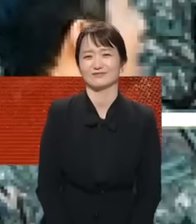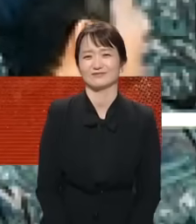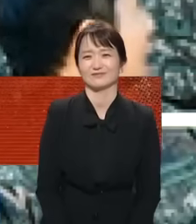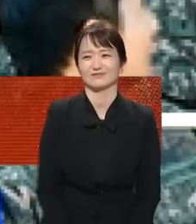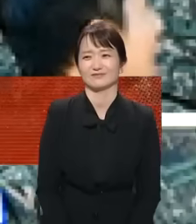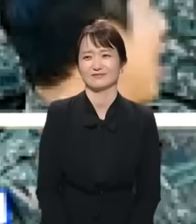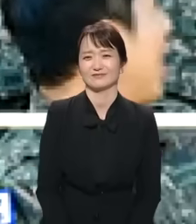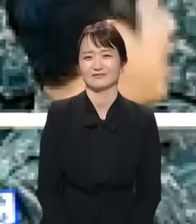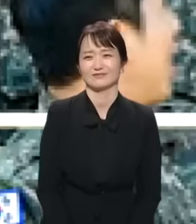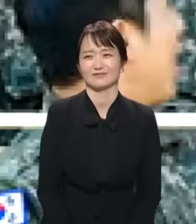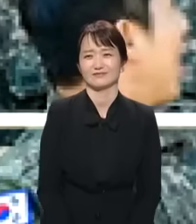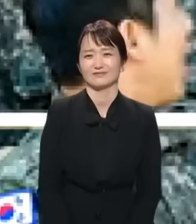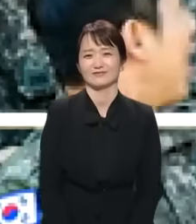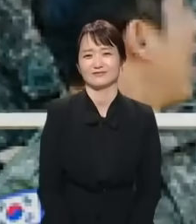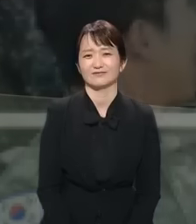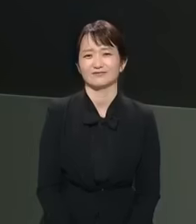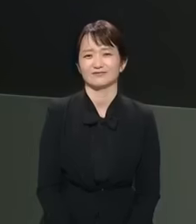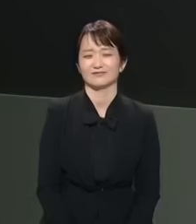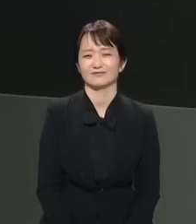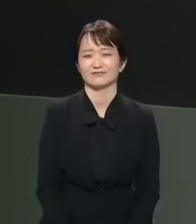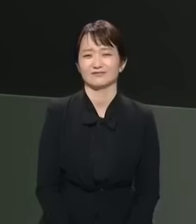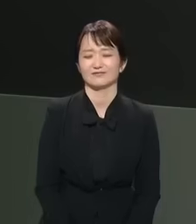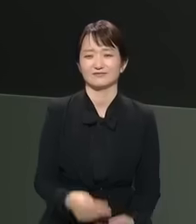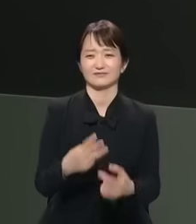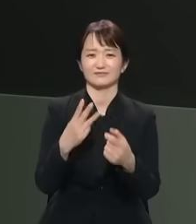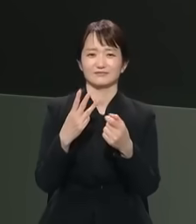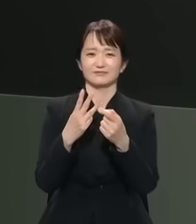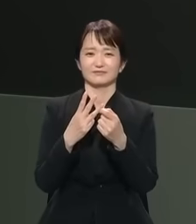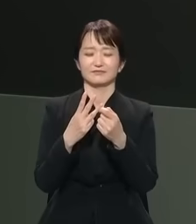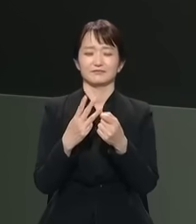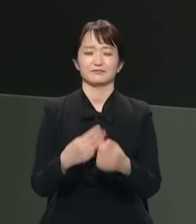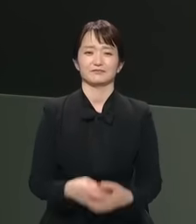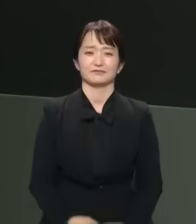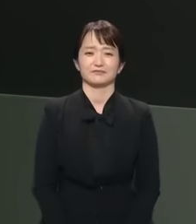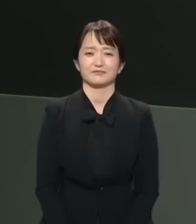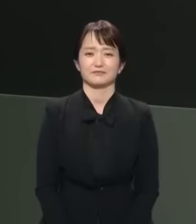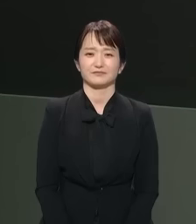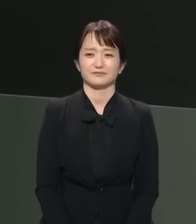알겠습니다. 진짜 좋습니다. 자, 세 번째 이어가죠.